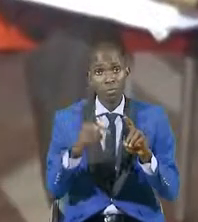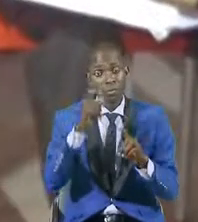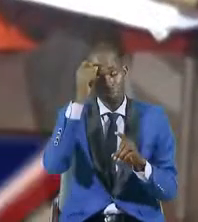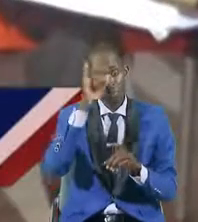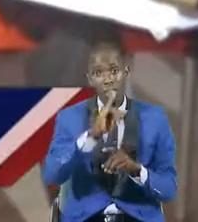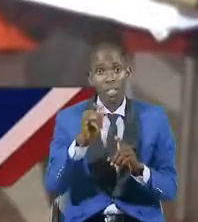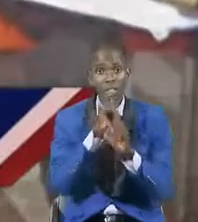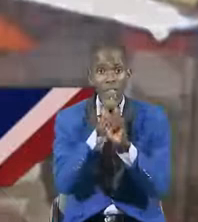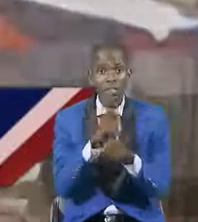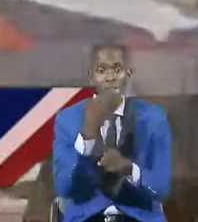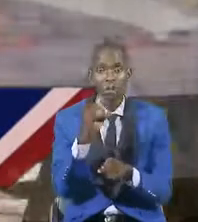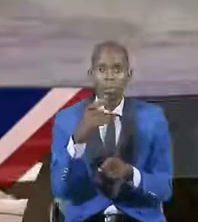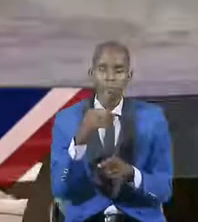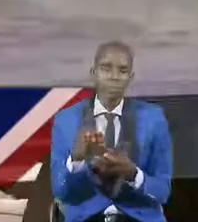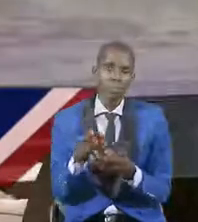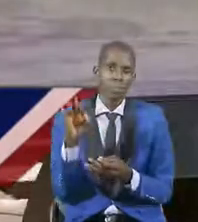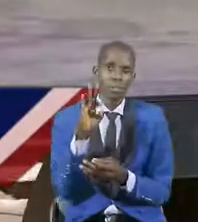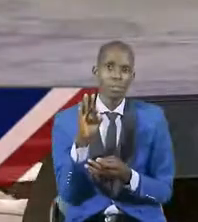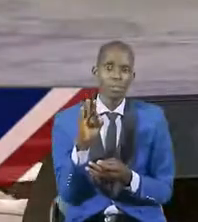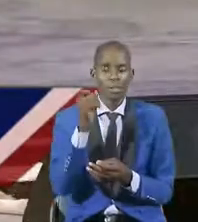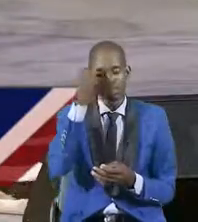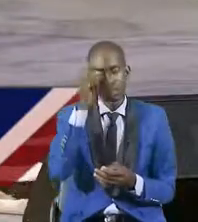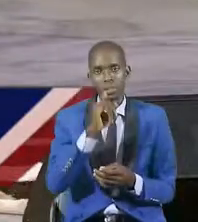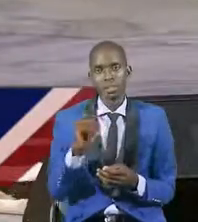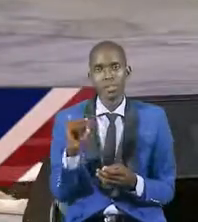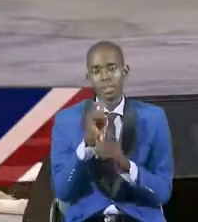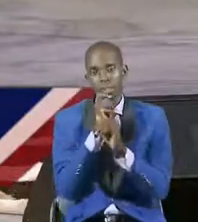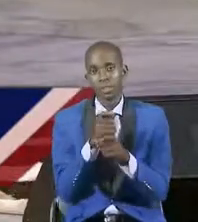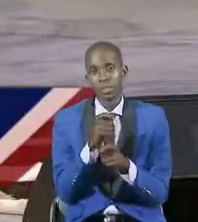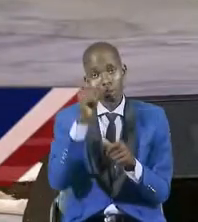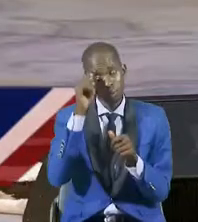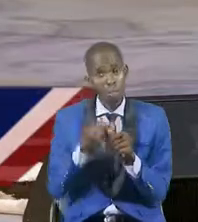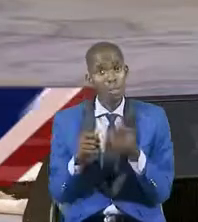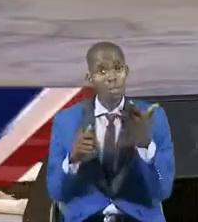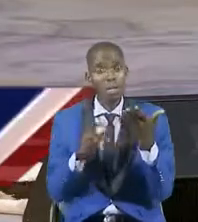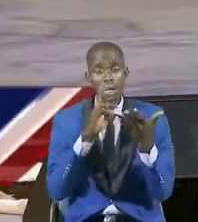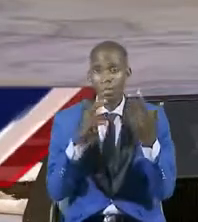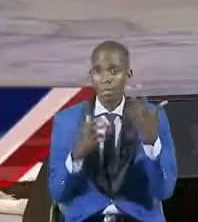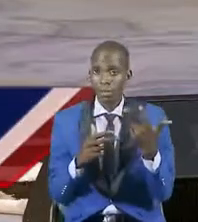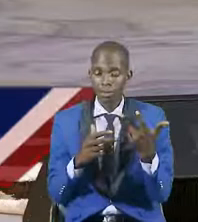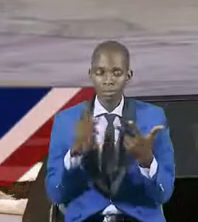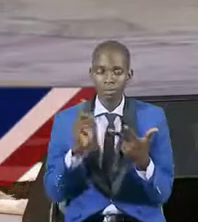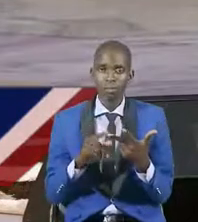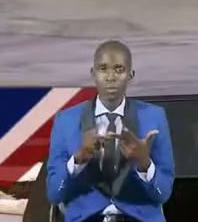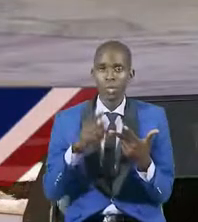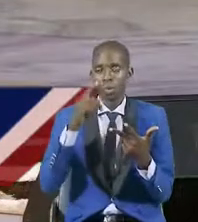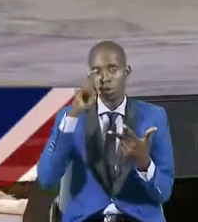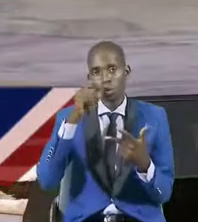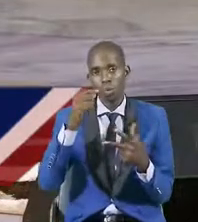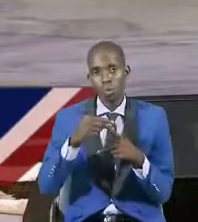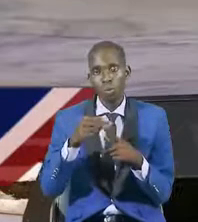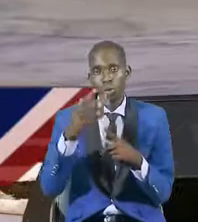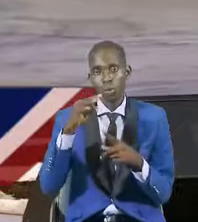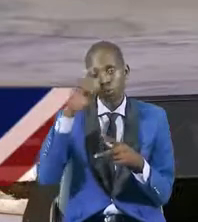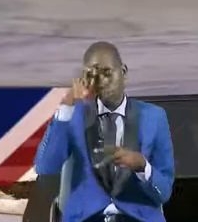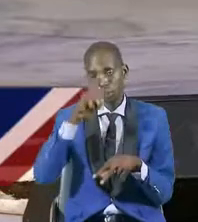le discernement. Ce sont les dons de discernement de l'esprit. Les dons de discernement de l'esprit. Ils sont trois. Numéro 1, il y a la